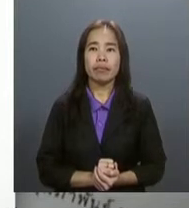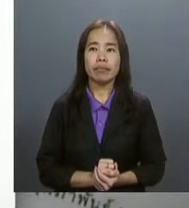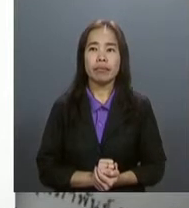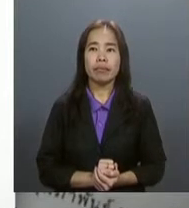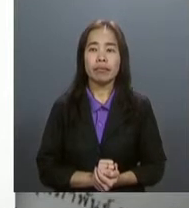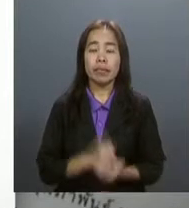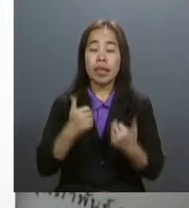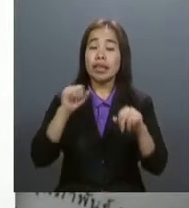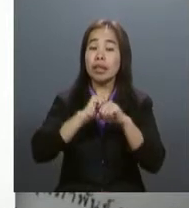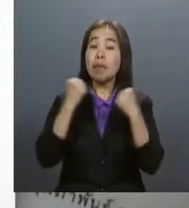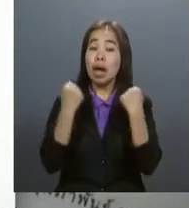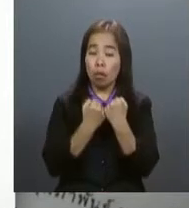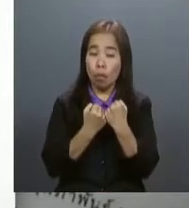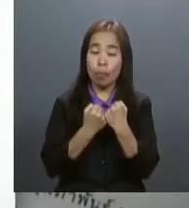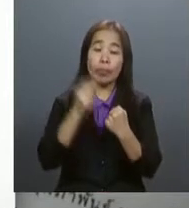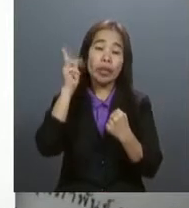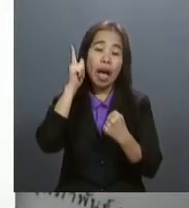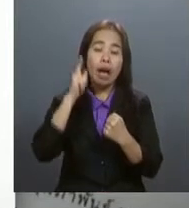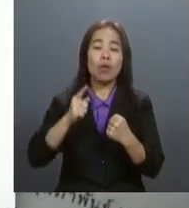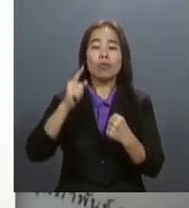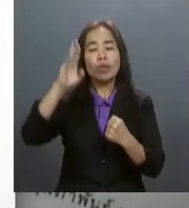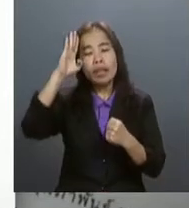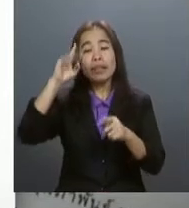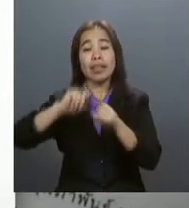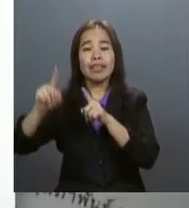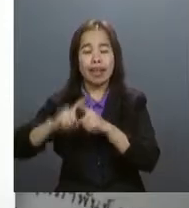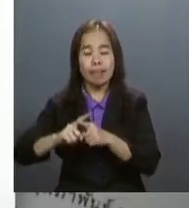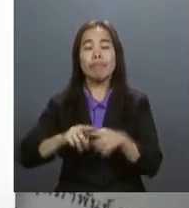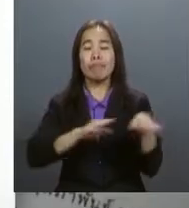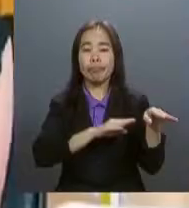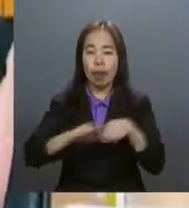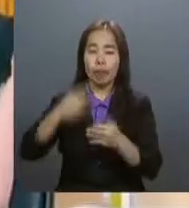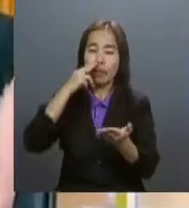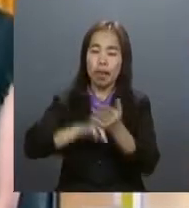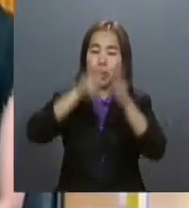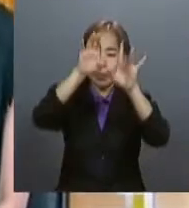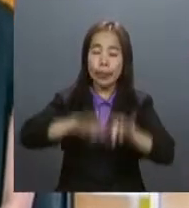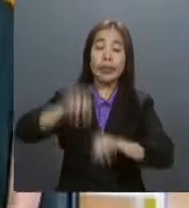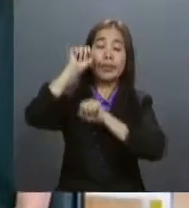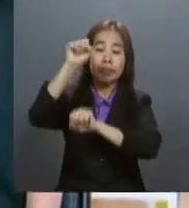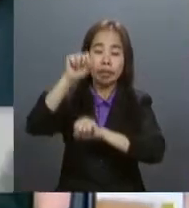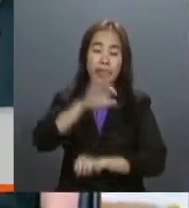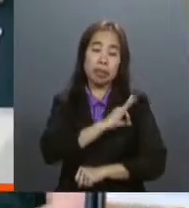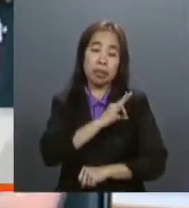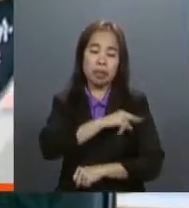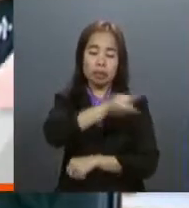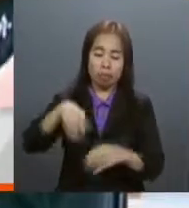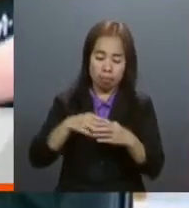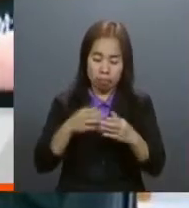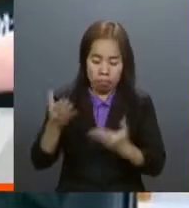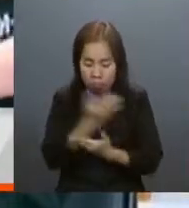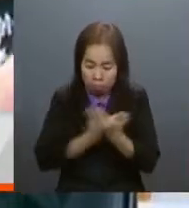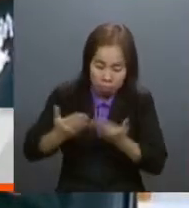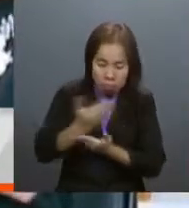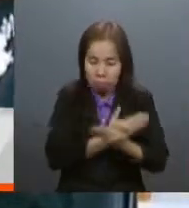ขณะที่สมาคมมีเดียเอเจนซี่และธุรกิจสื่อแห่งประเทศไทยเตรียมออกแถลงการหลังจากเมื่อวันนี้สมาชิกได้ร่วมประชุมกันนะครับเพื่อประเมินท่า